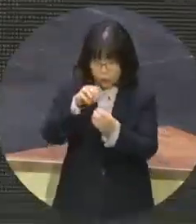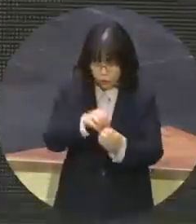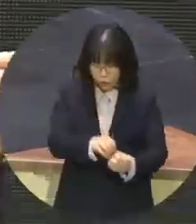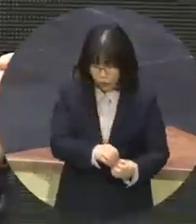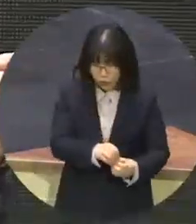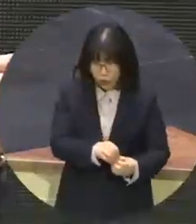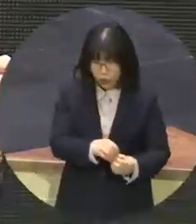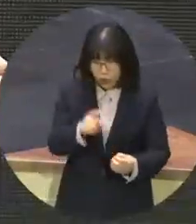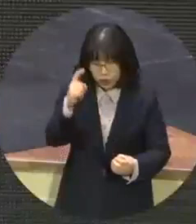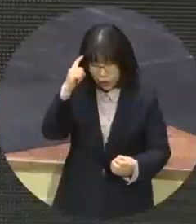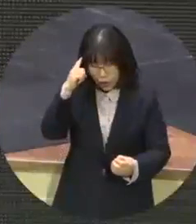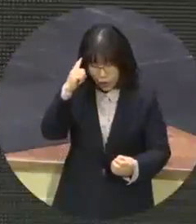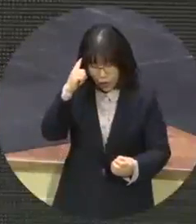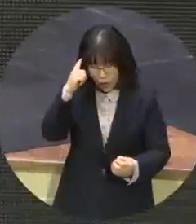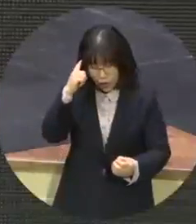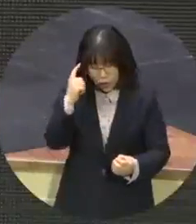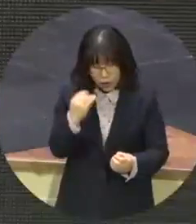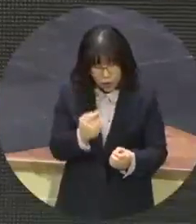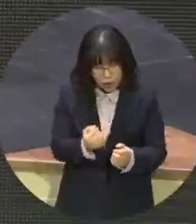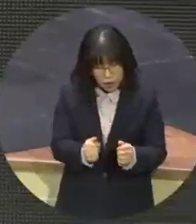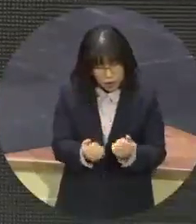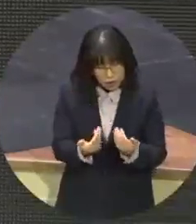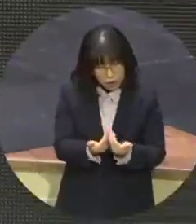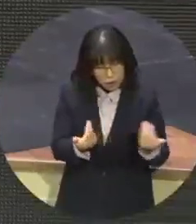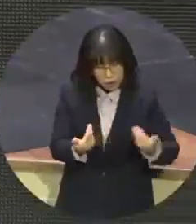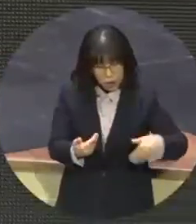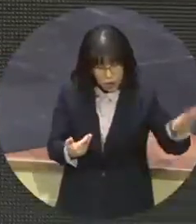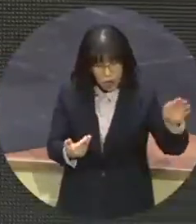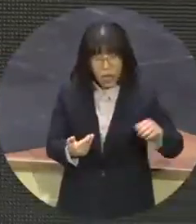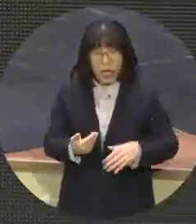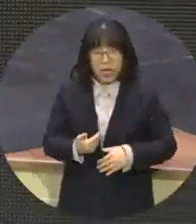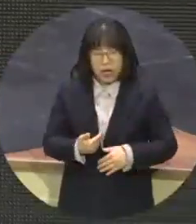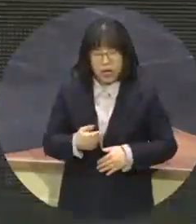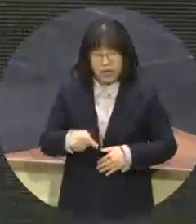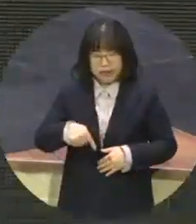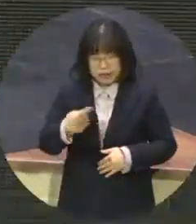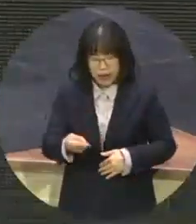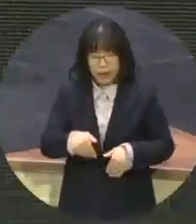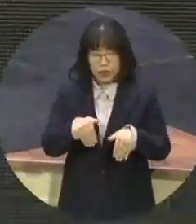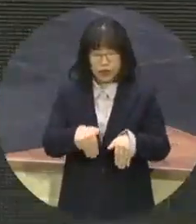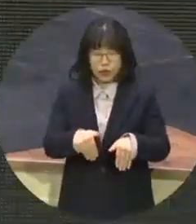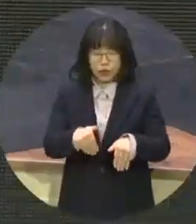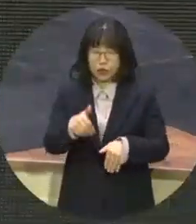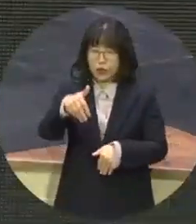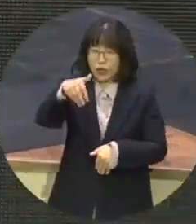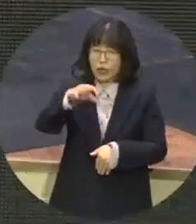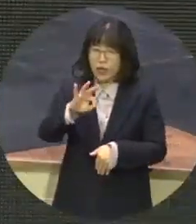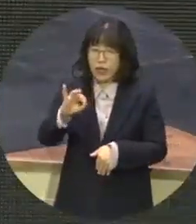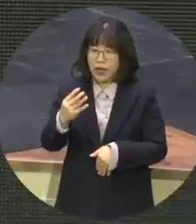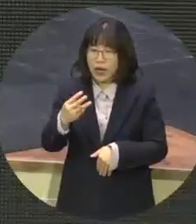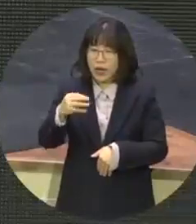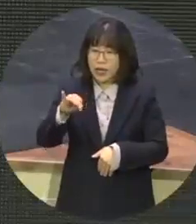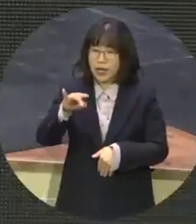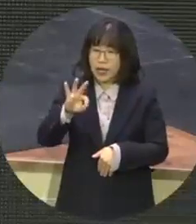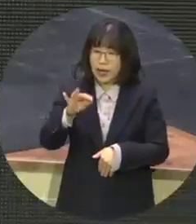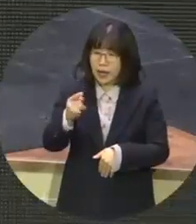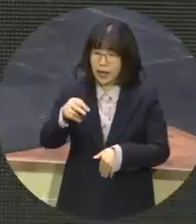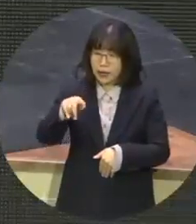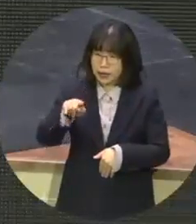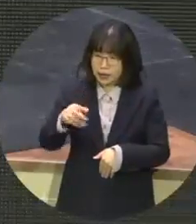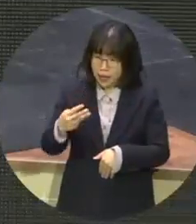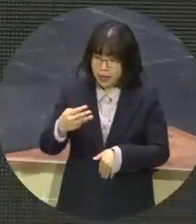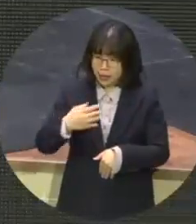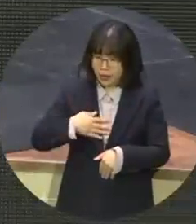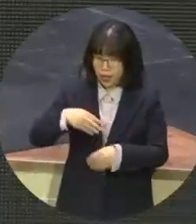조카 롯을 떠나고 난 후에 자신의 충복이었던 엘리에셀이 아내 후사 같다, 후사인 같다. 하나님께 그렇게 말도